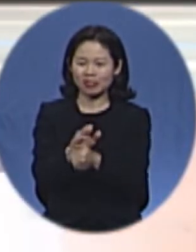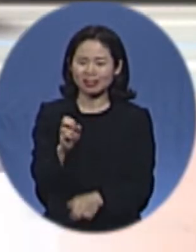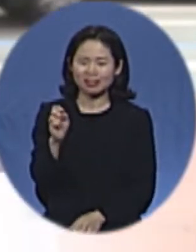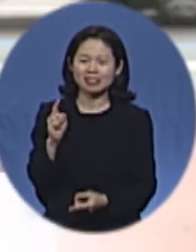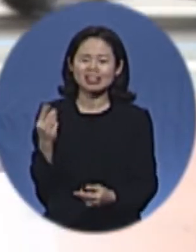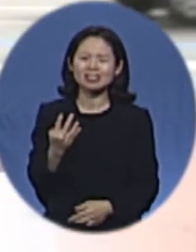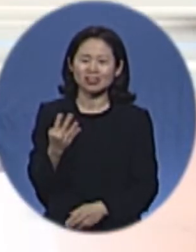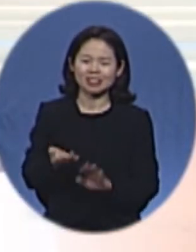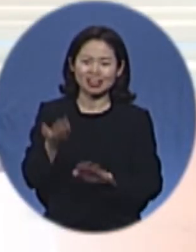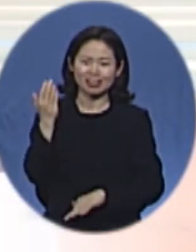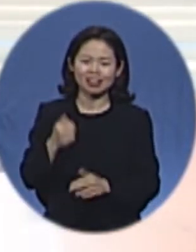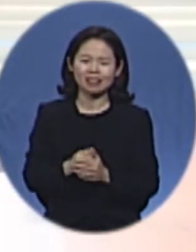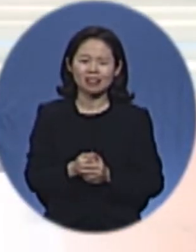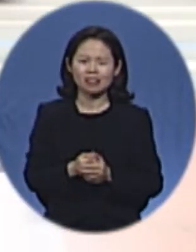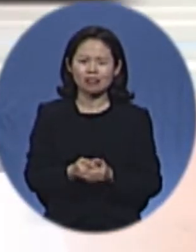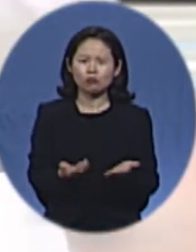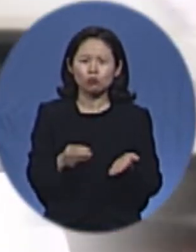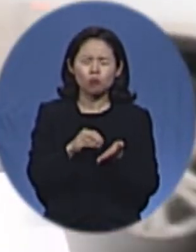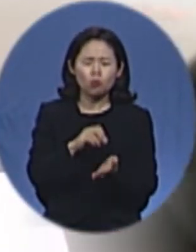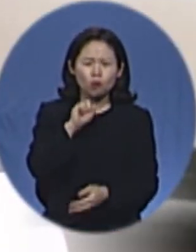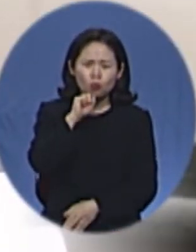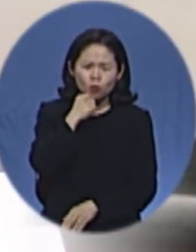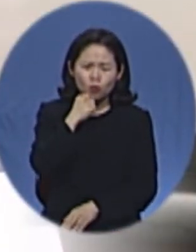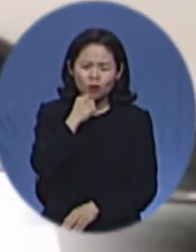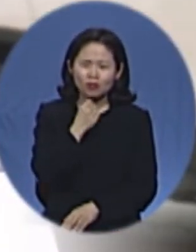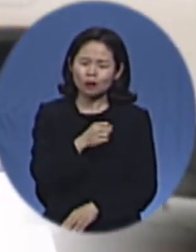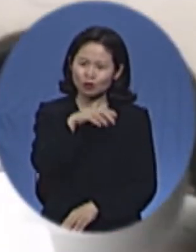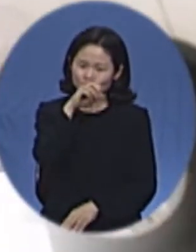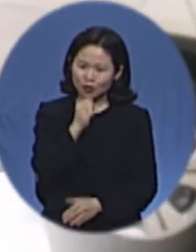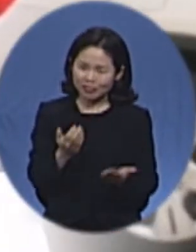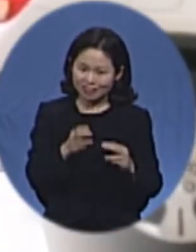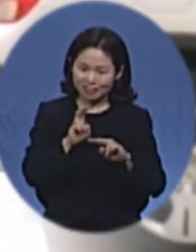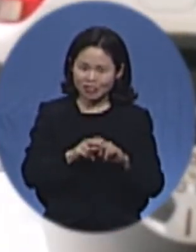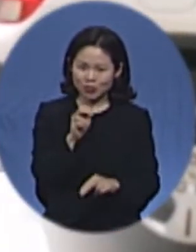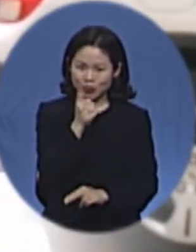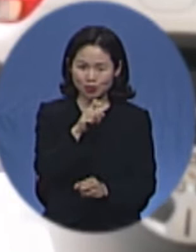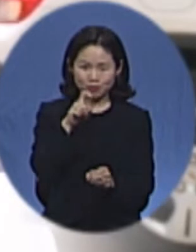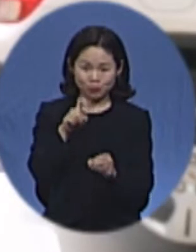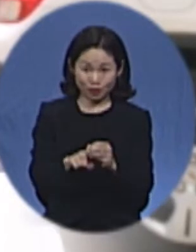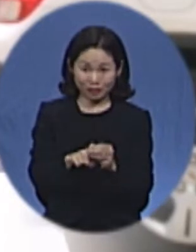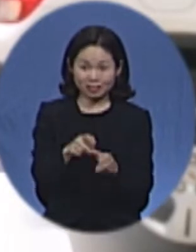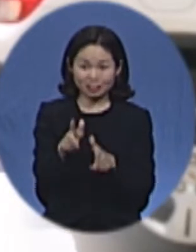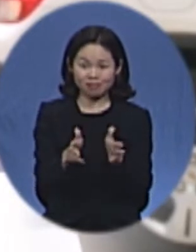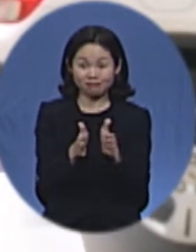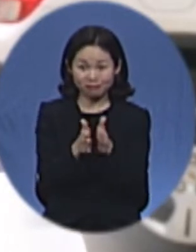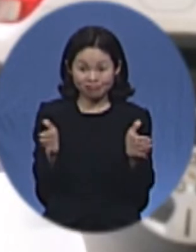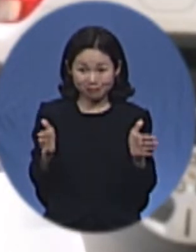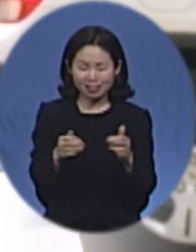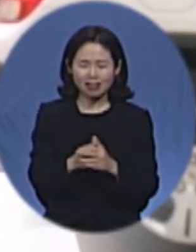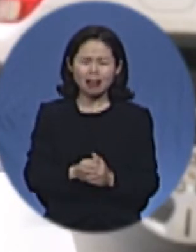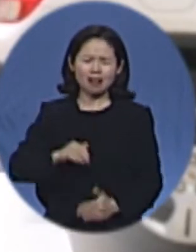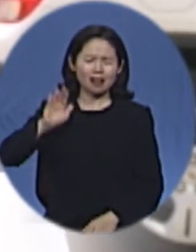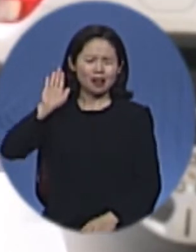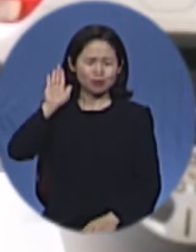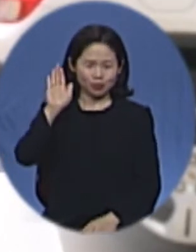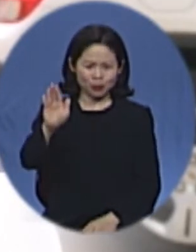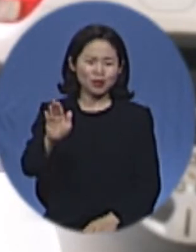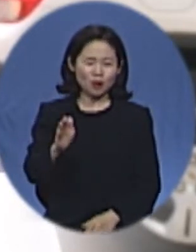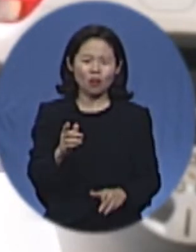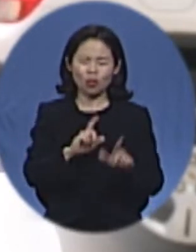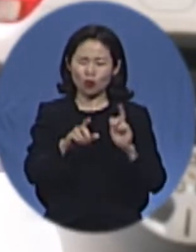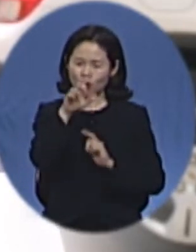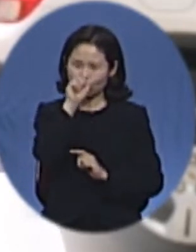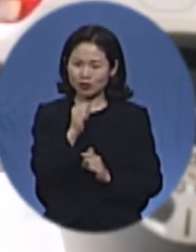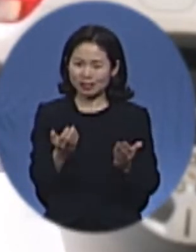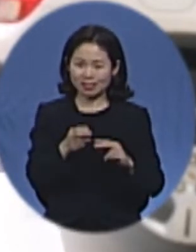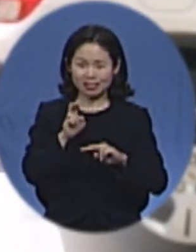정보에 취약계층들에게 좀 양질의 일자리를 제공하자는 목적으로 시작된 만큼 앞으로도 그런 분들에게 더 좋은